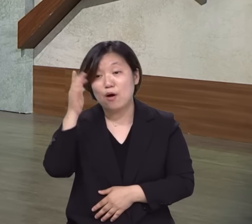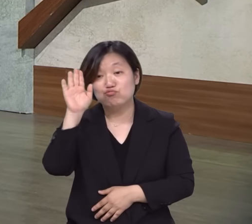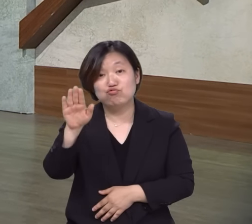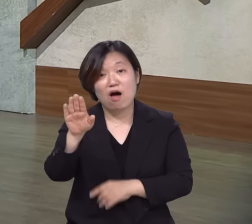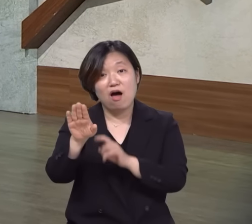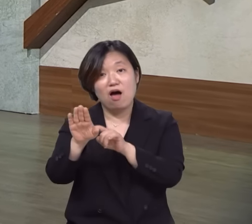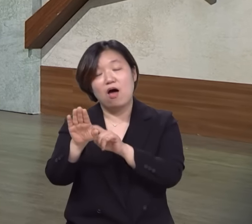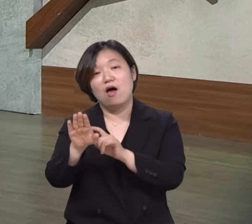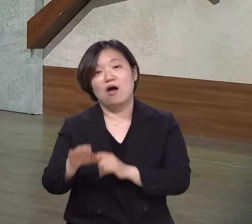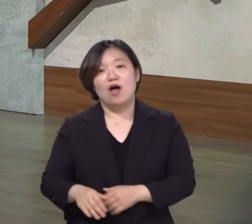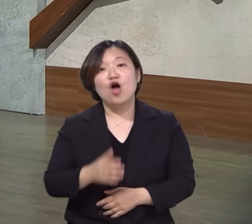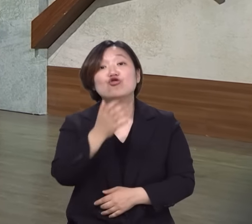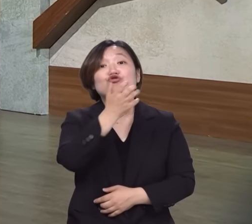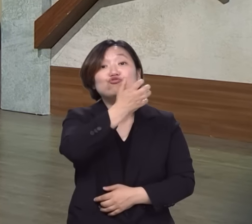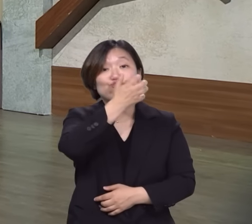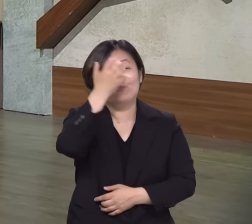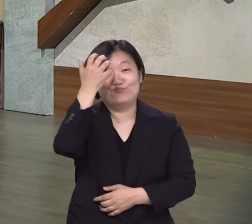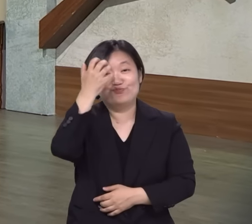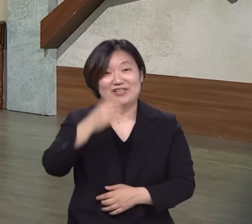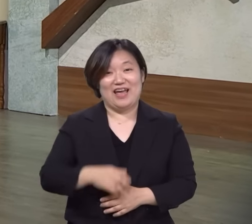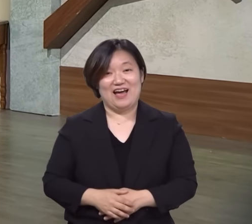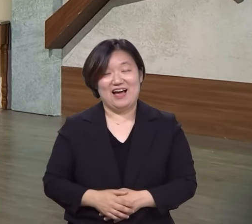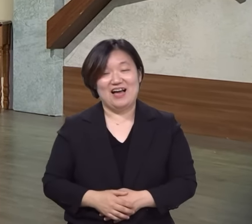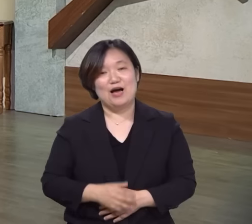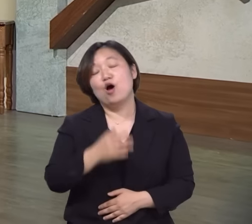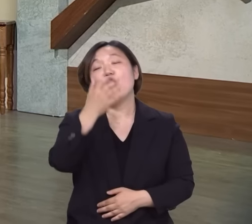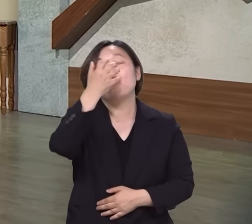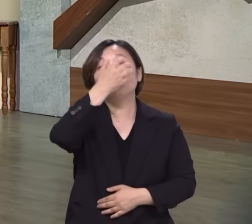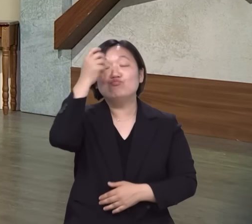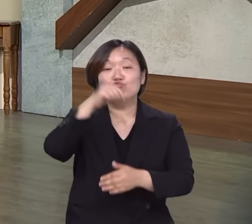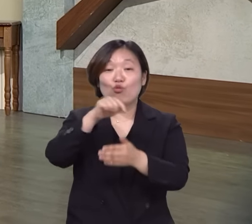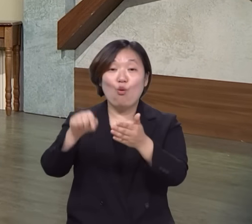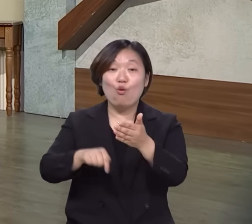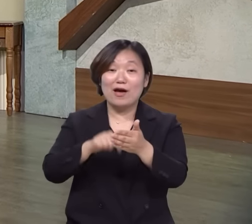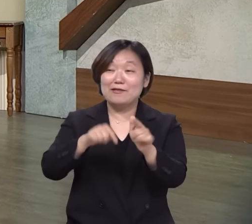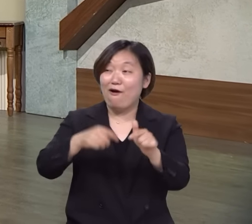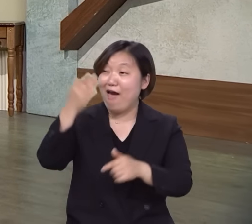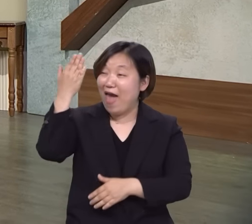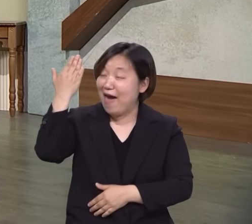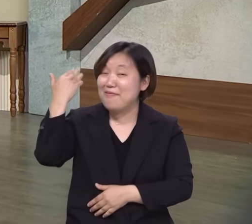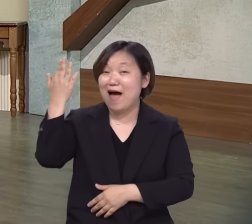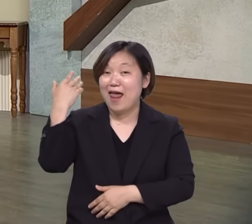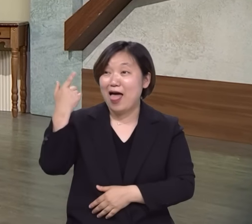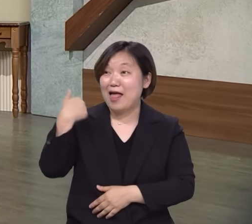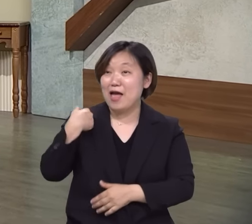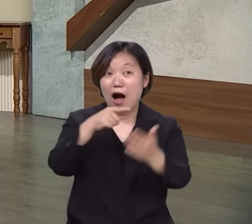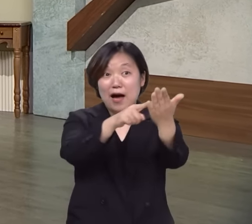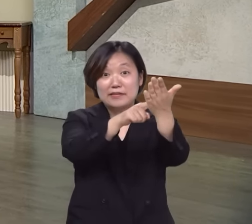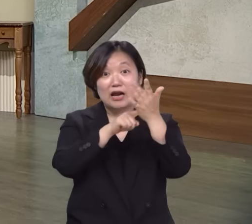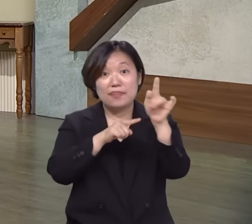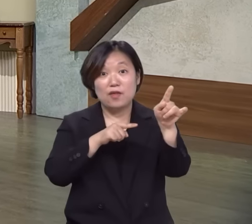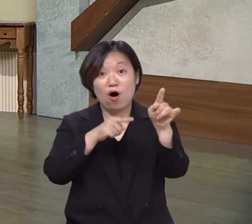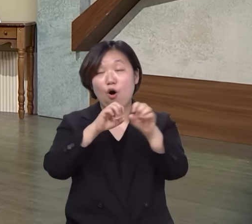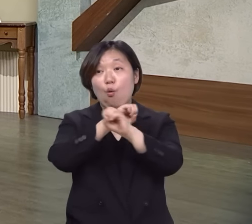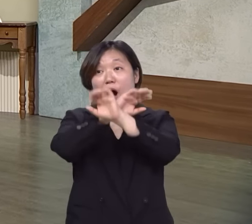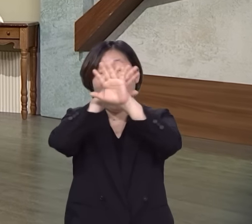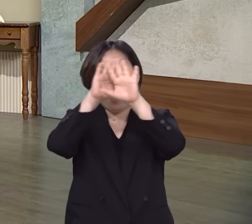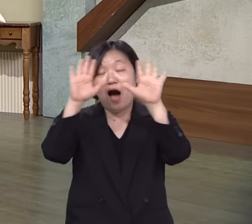홀연이 꿈속에서 행자 때 보았던 그 관세음보살님이 또